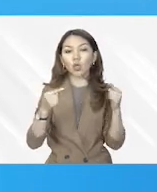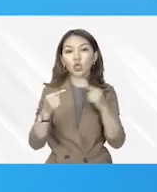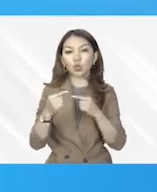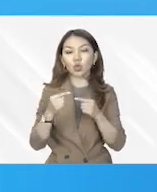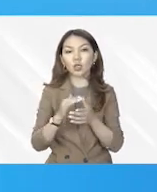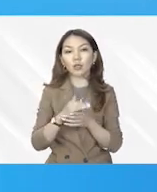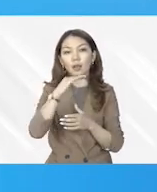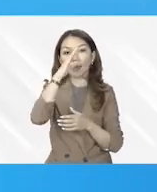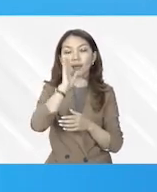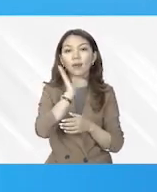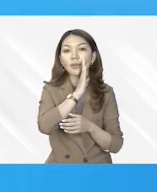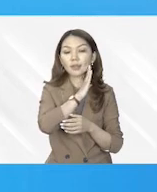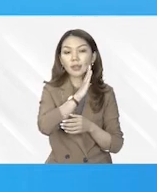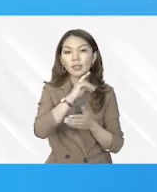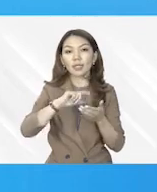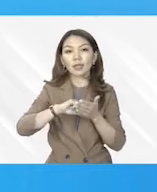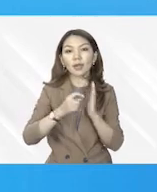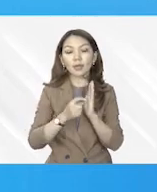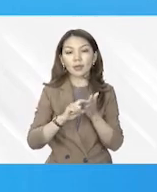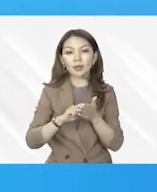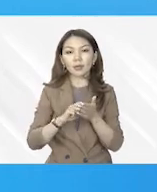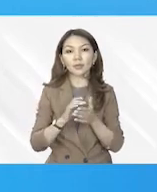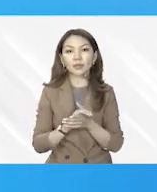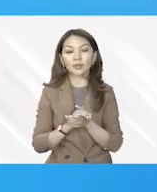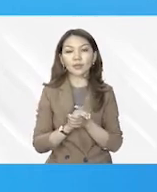от родительской клетки.